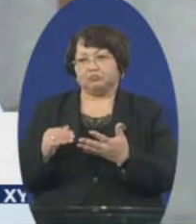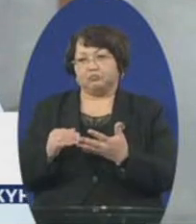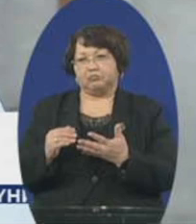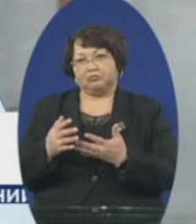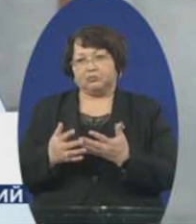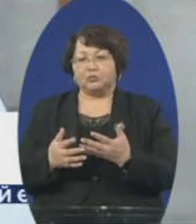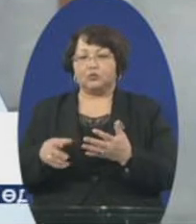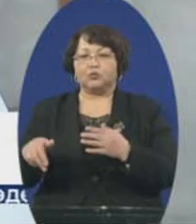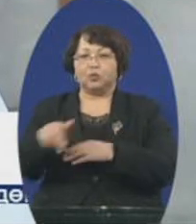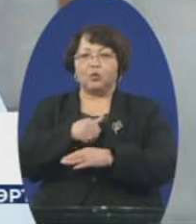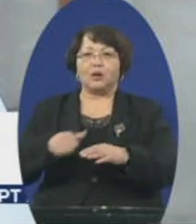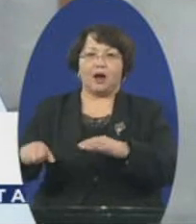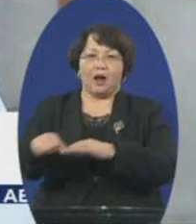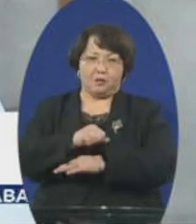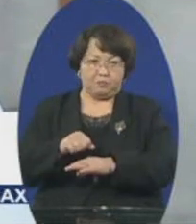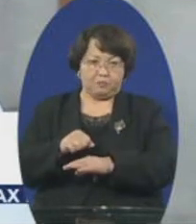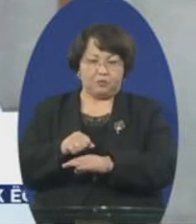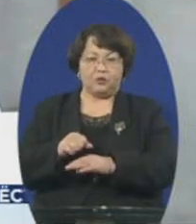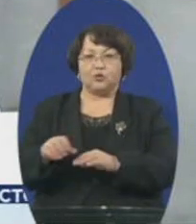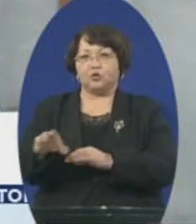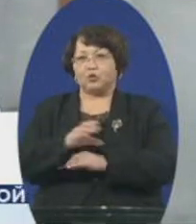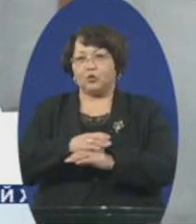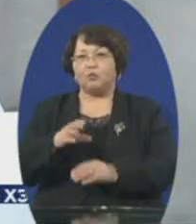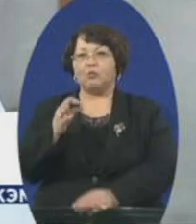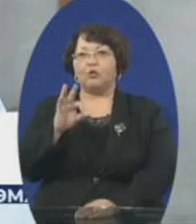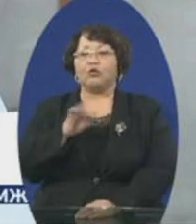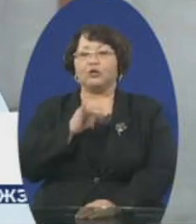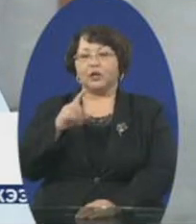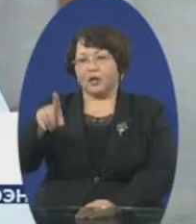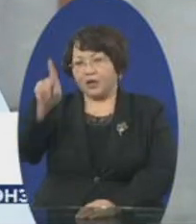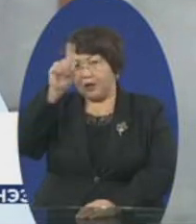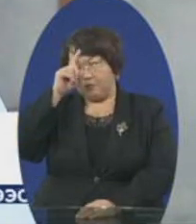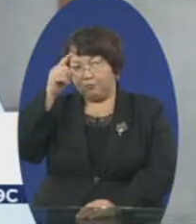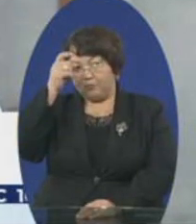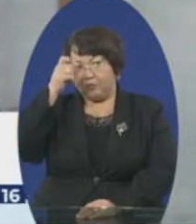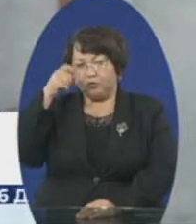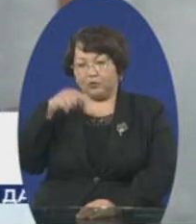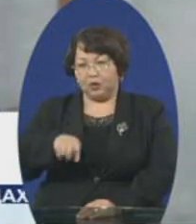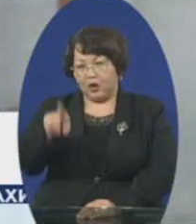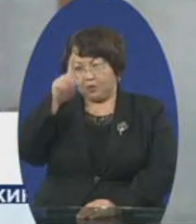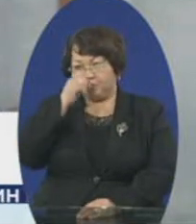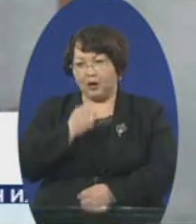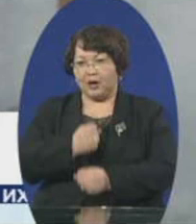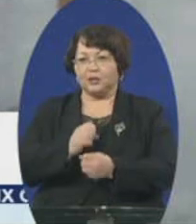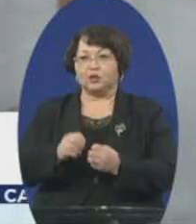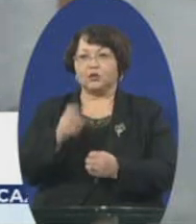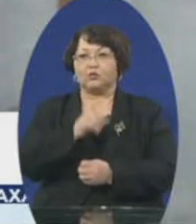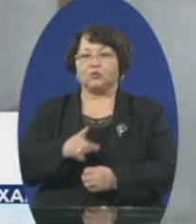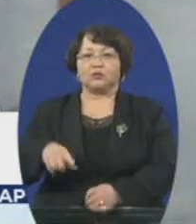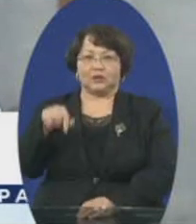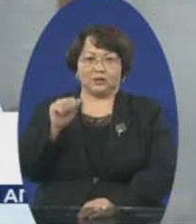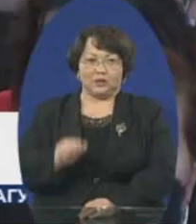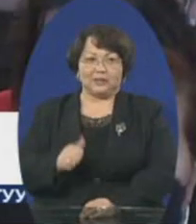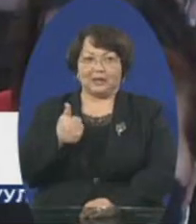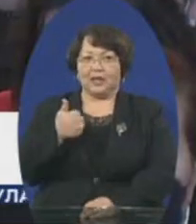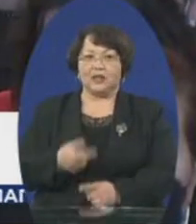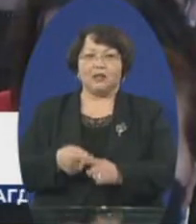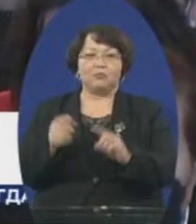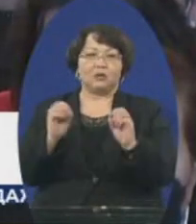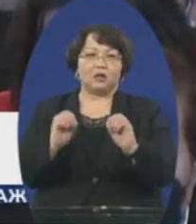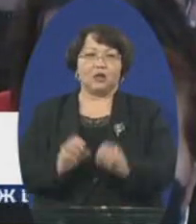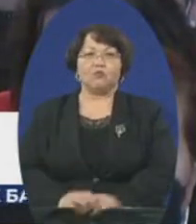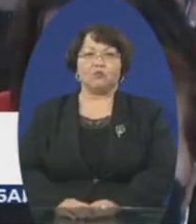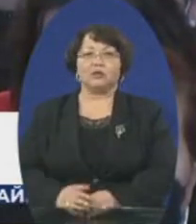аймаг сум өрхийн имлгүүдийн одоо эмч ажилчдын цалин бол төдийлөн сайн нэмэгдэхгүй байна.